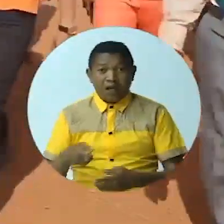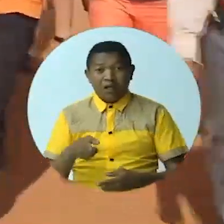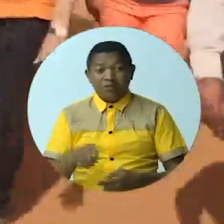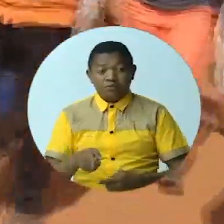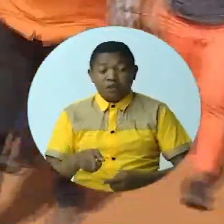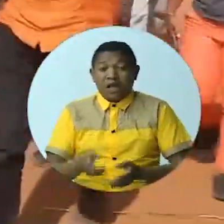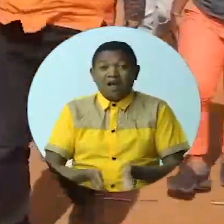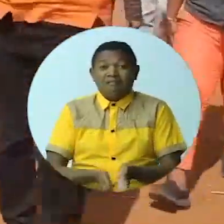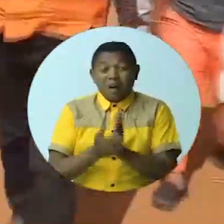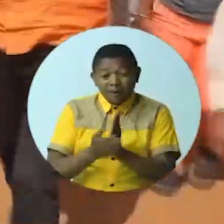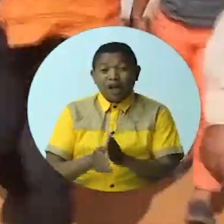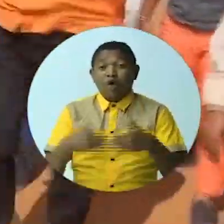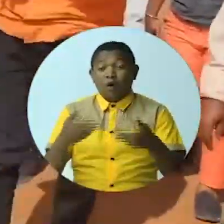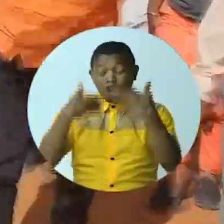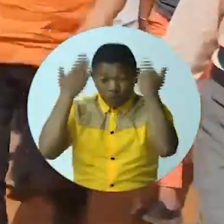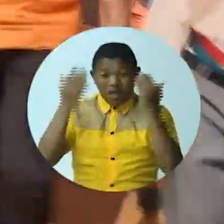fanampiana ara-sakafo